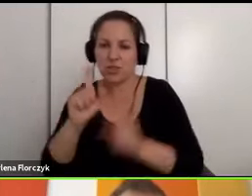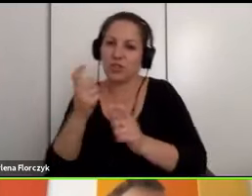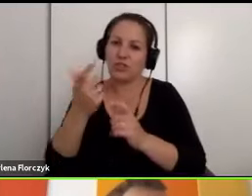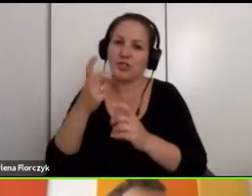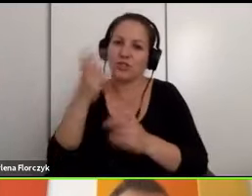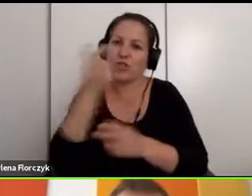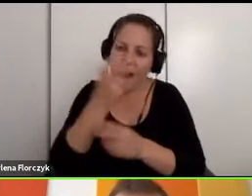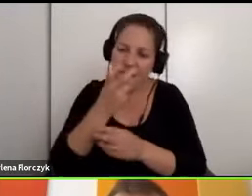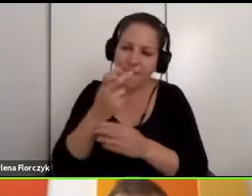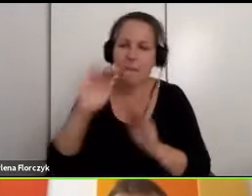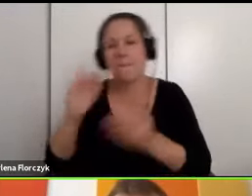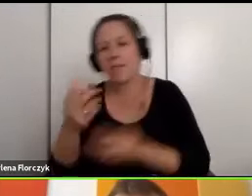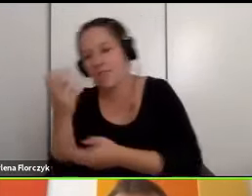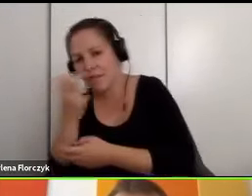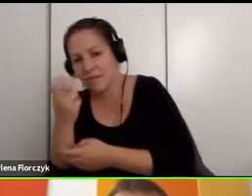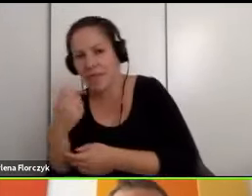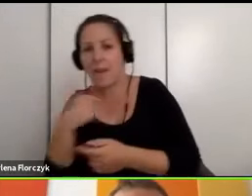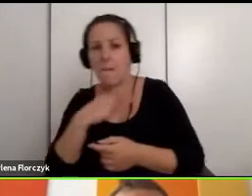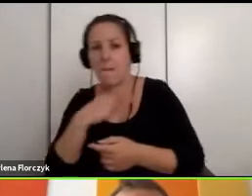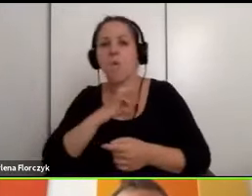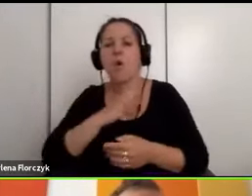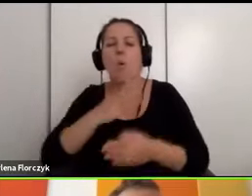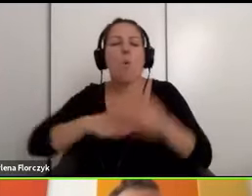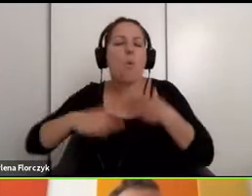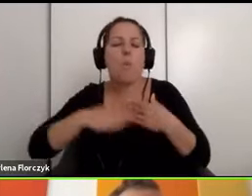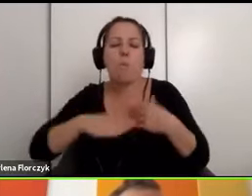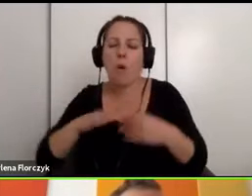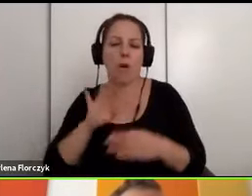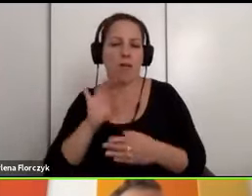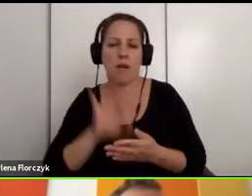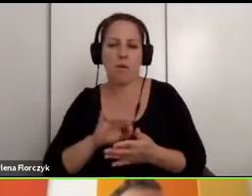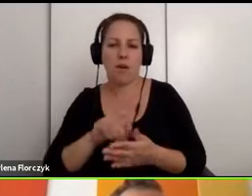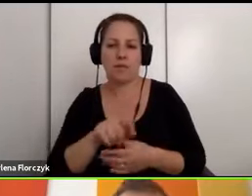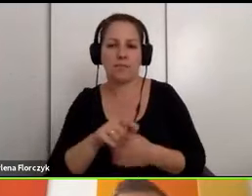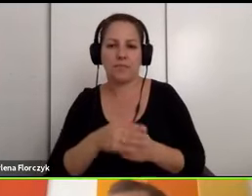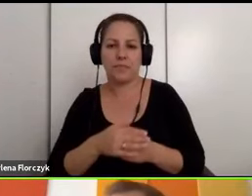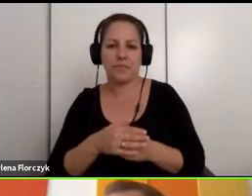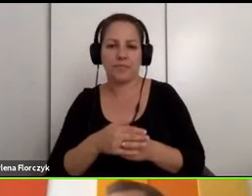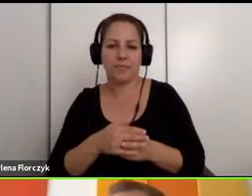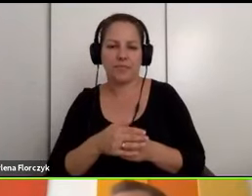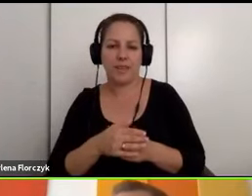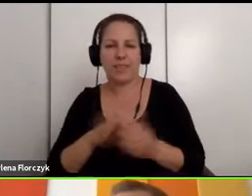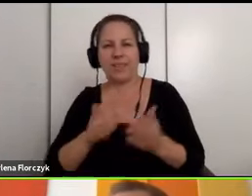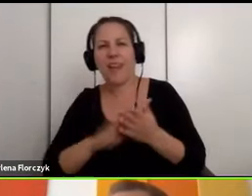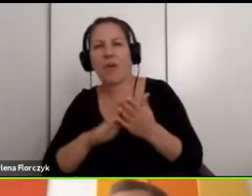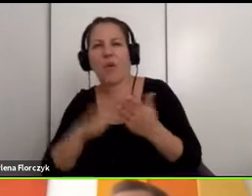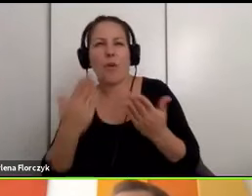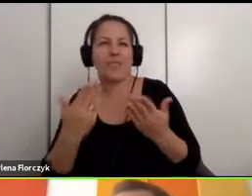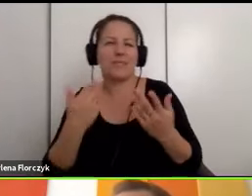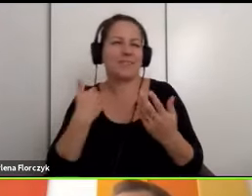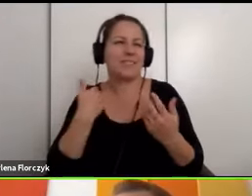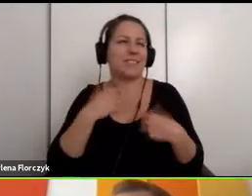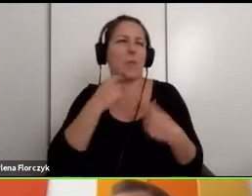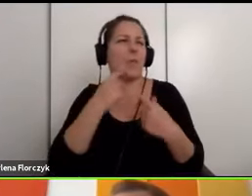rzeczy. Ja mam moje ulubione jakby takie nagrody, nie chcę powiedzieć nagrody,